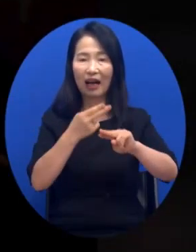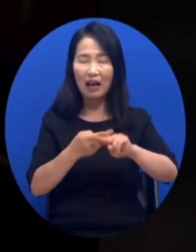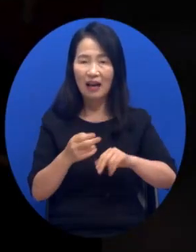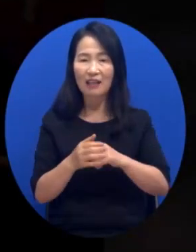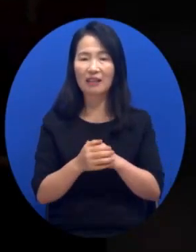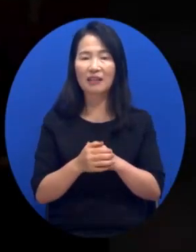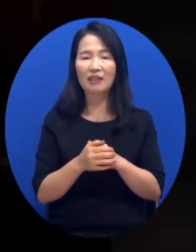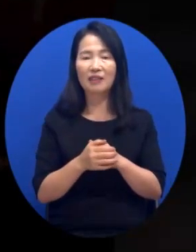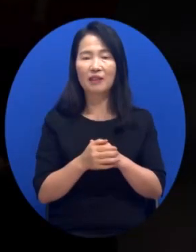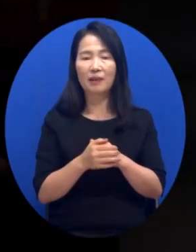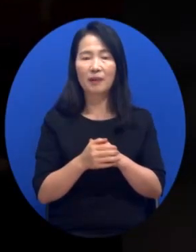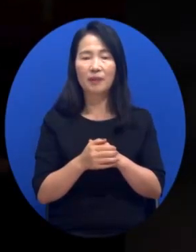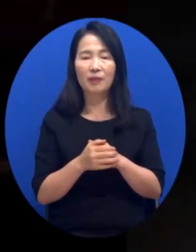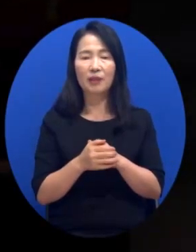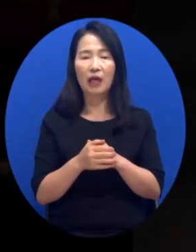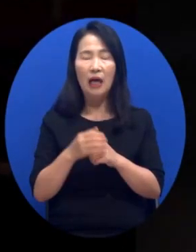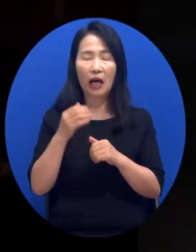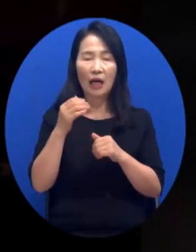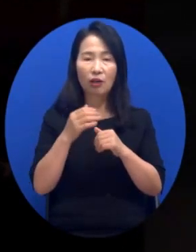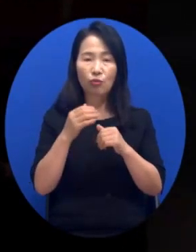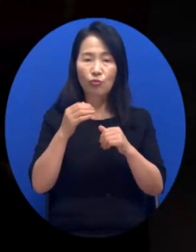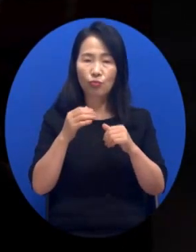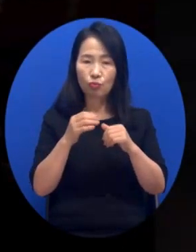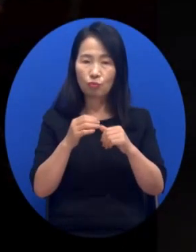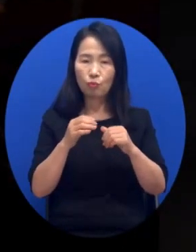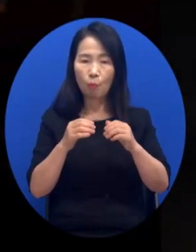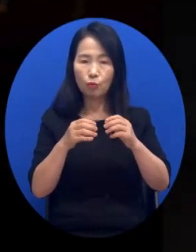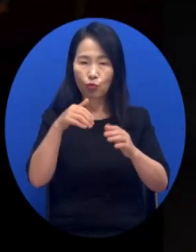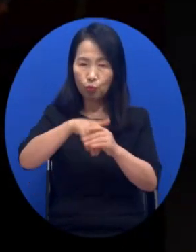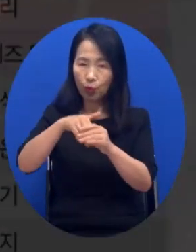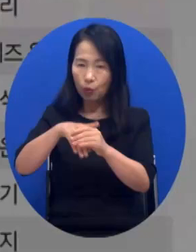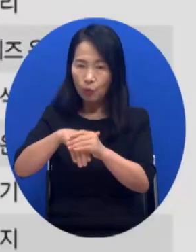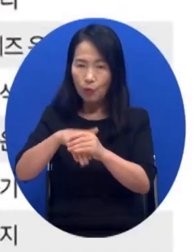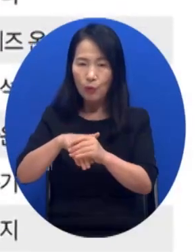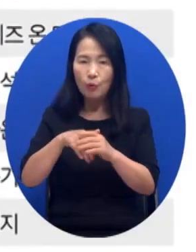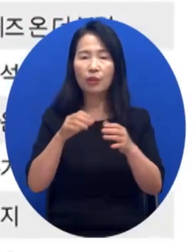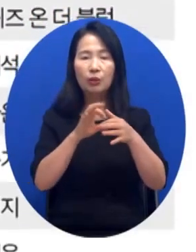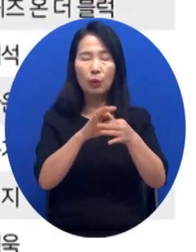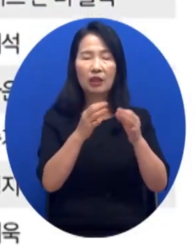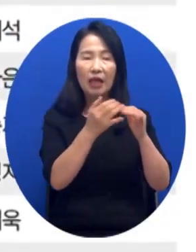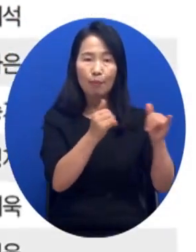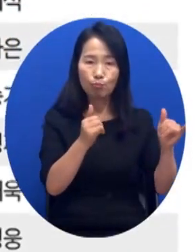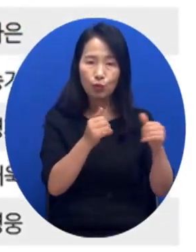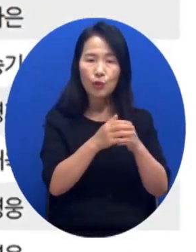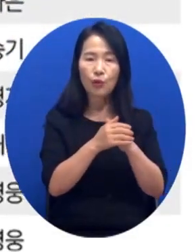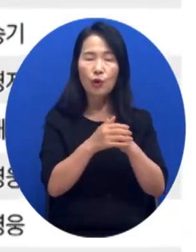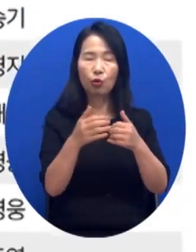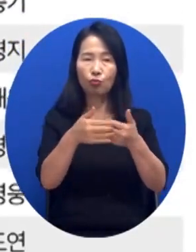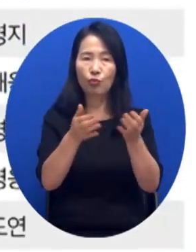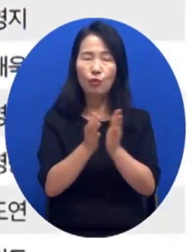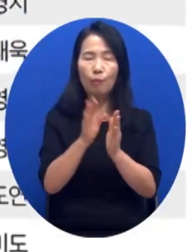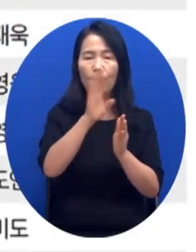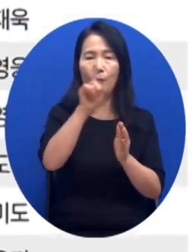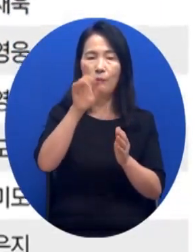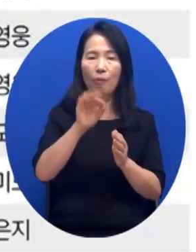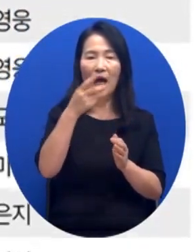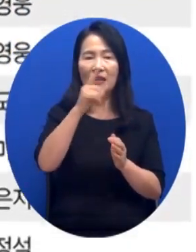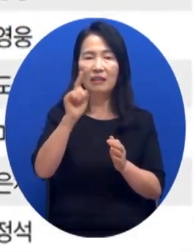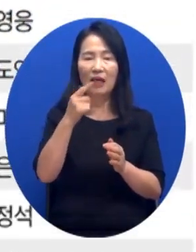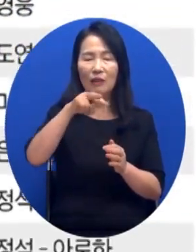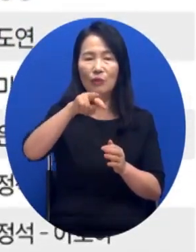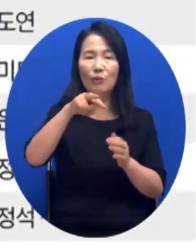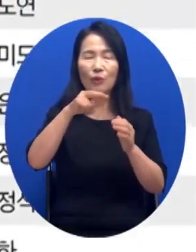한국 소비자 포럼은 대국민 브랜드 투표를 통해 인물 문화 부문에 그룹 방탄소년단과